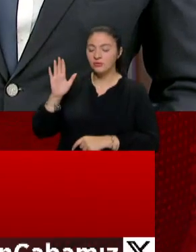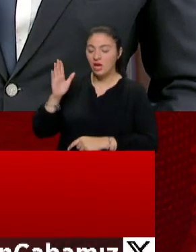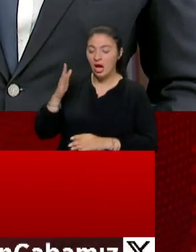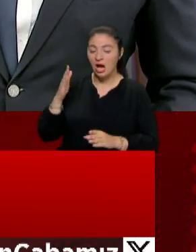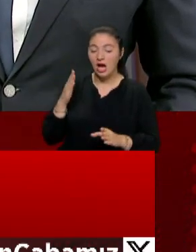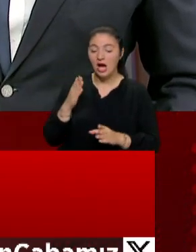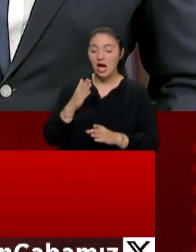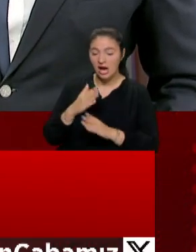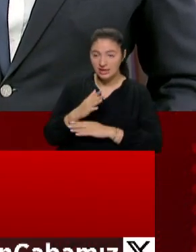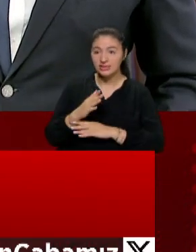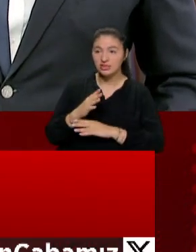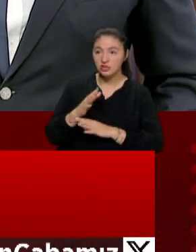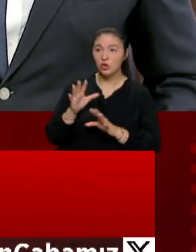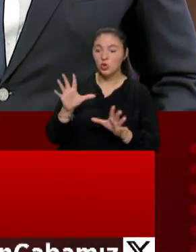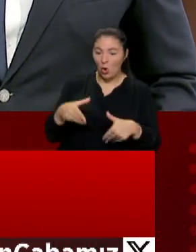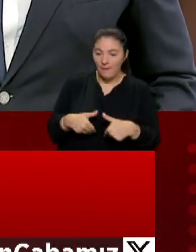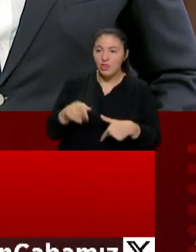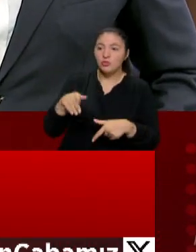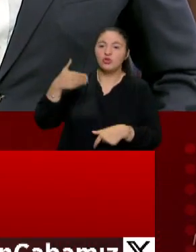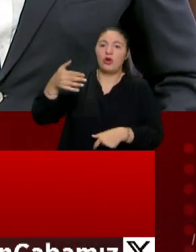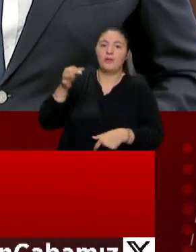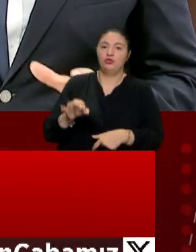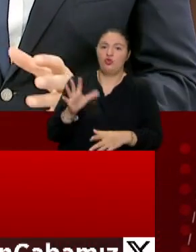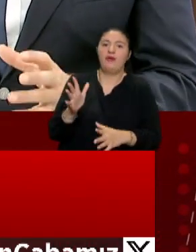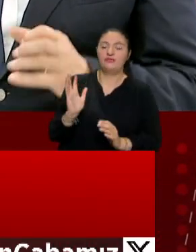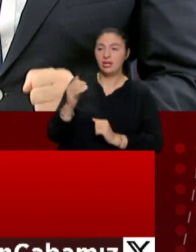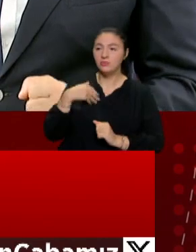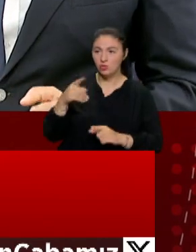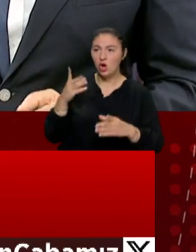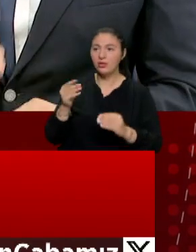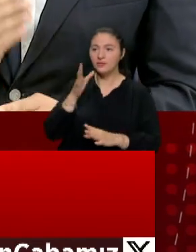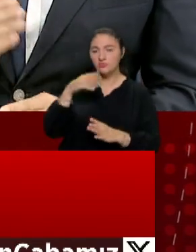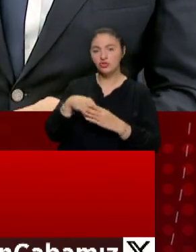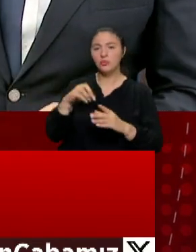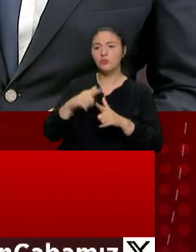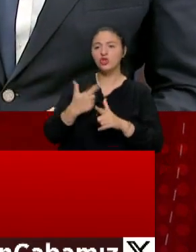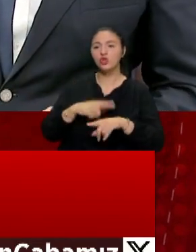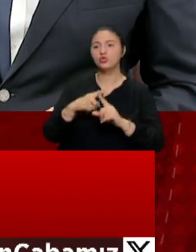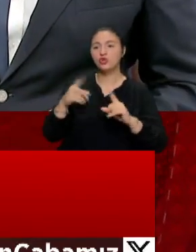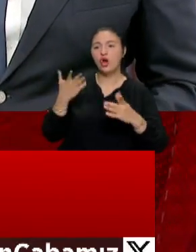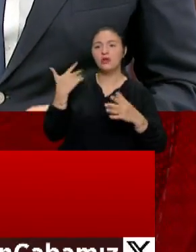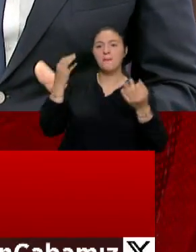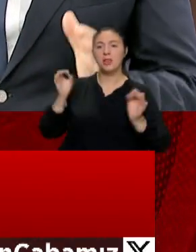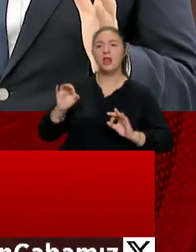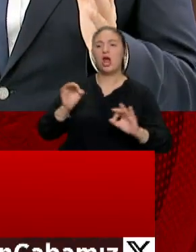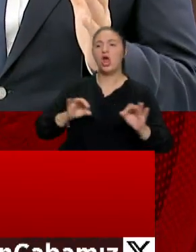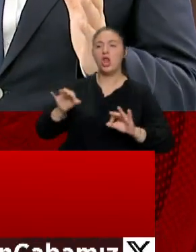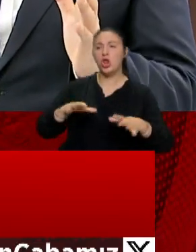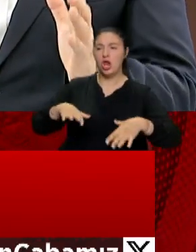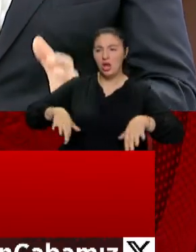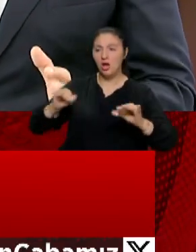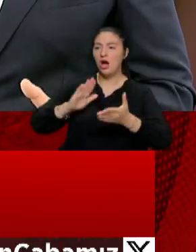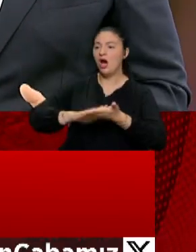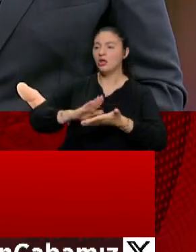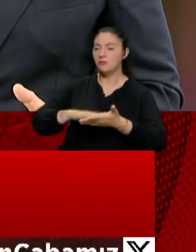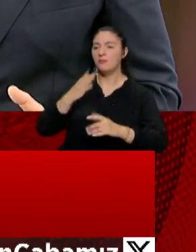asıl garabet ve komedi bundan sonra başlıyor biz tabi bunun olacağını bildiğimiz için proje süresini önceden başlattık proje